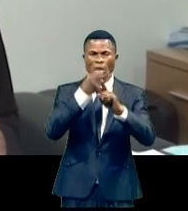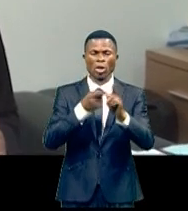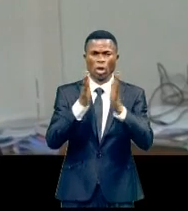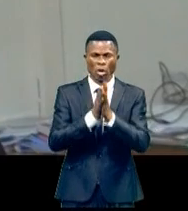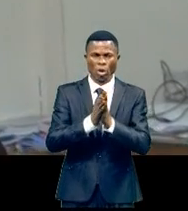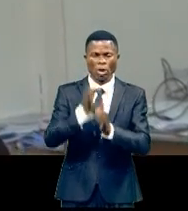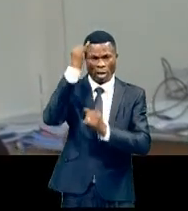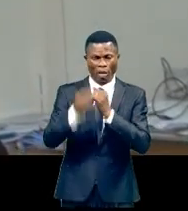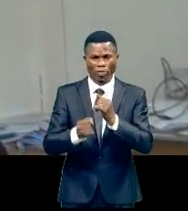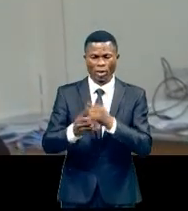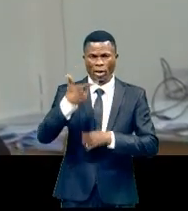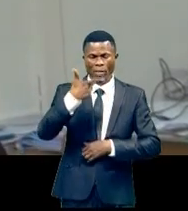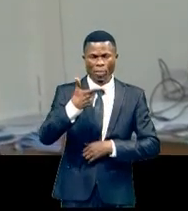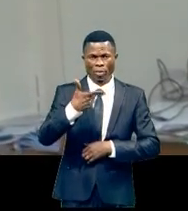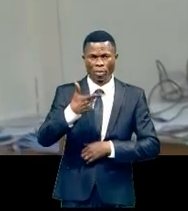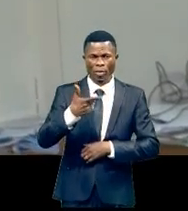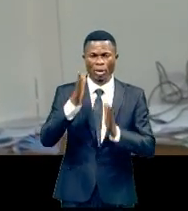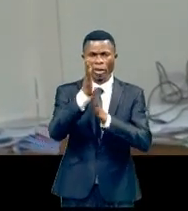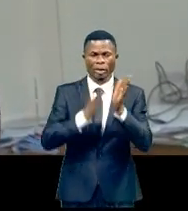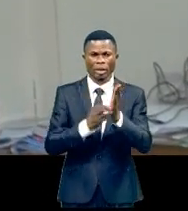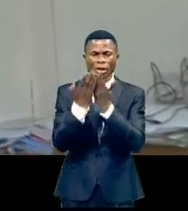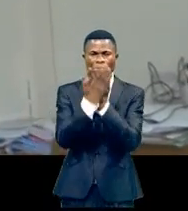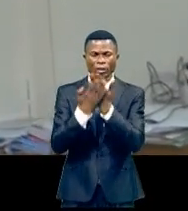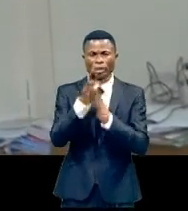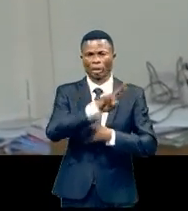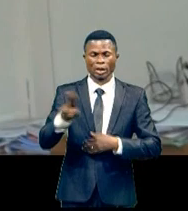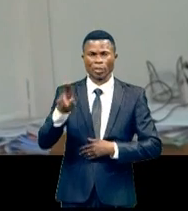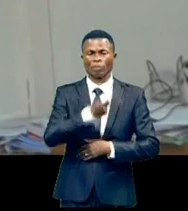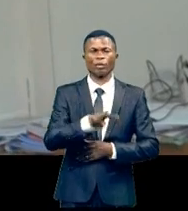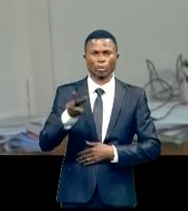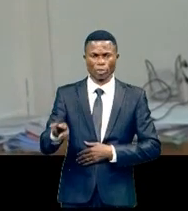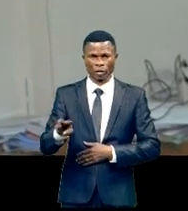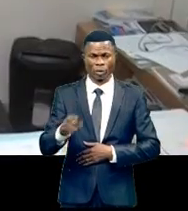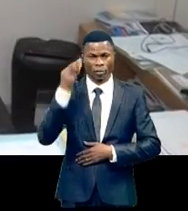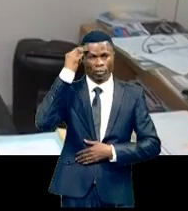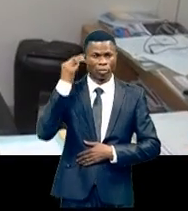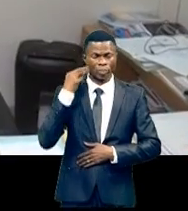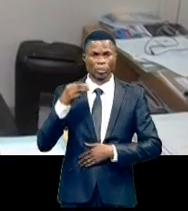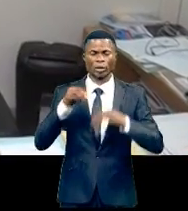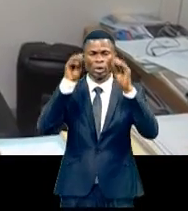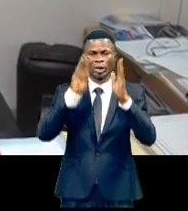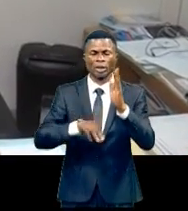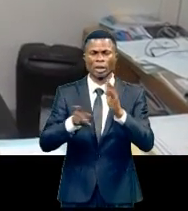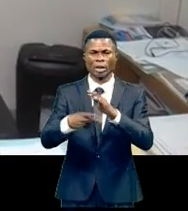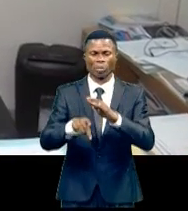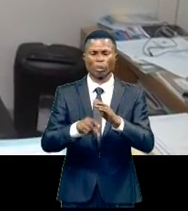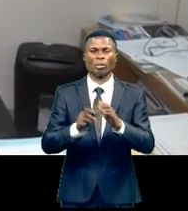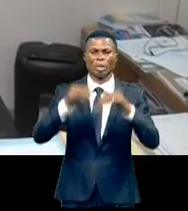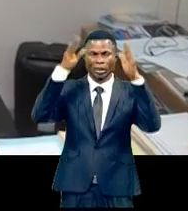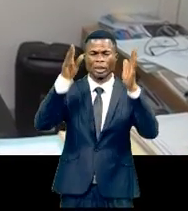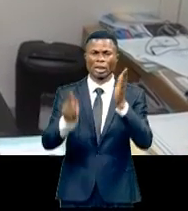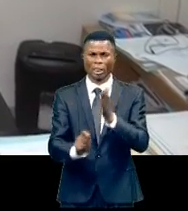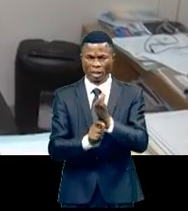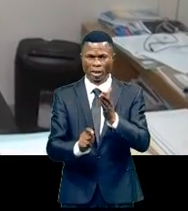la clôture au mardi 19 juillet 2022. Le ministre de l'Enseignement primaire, secondaire et technique